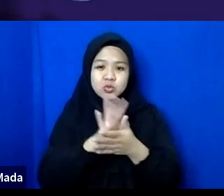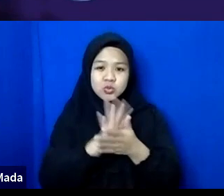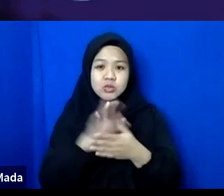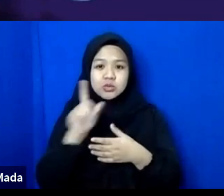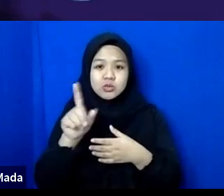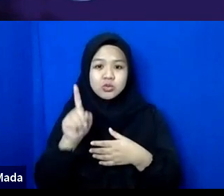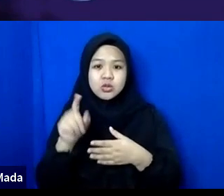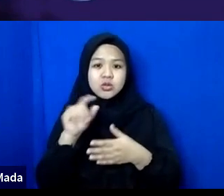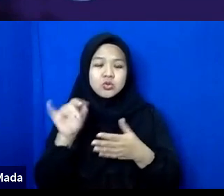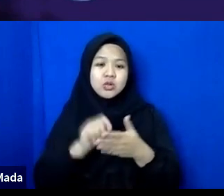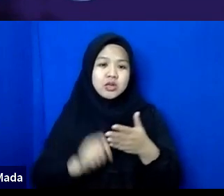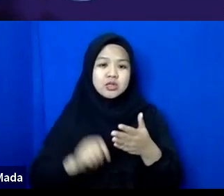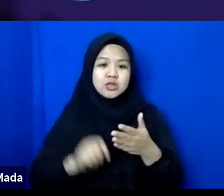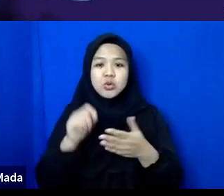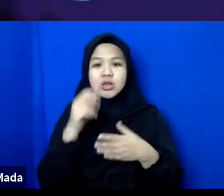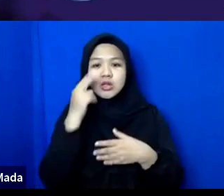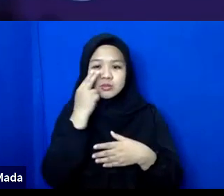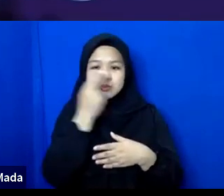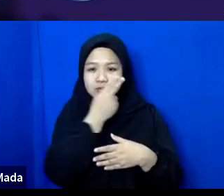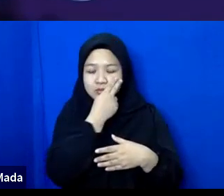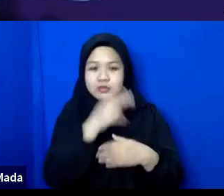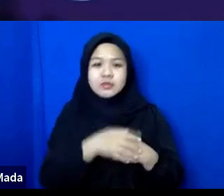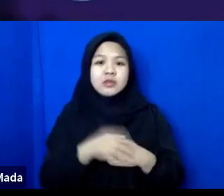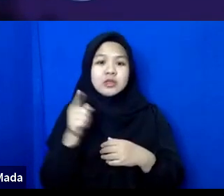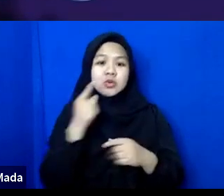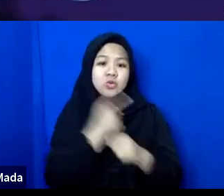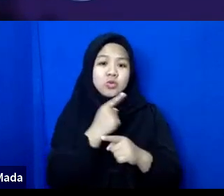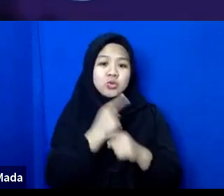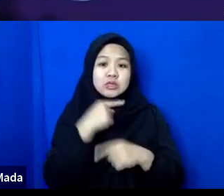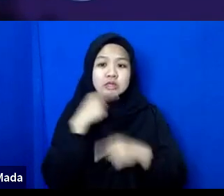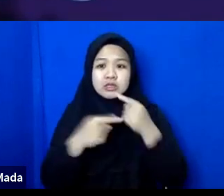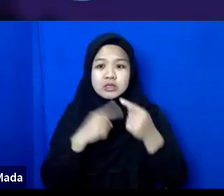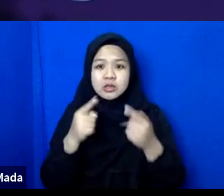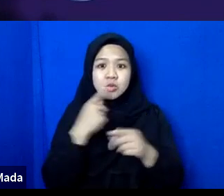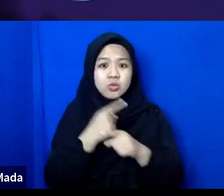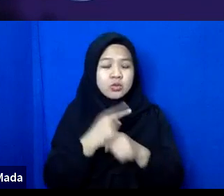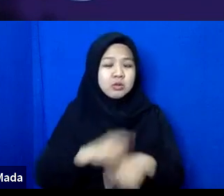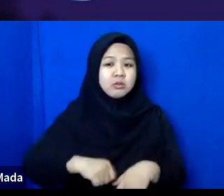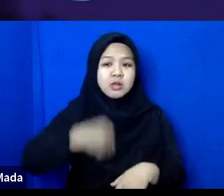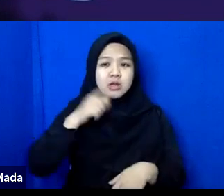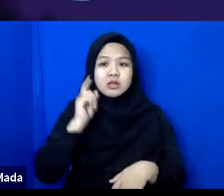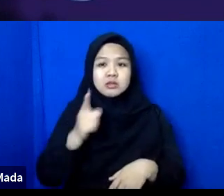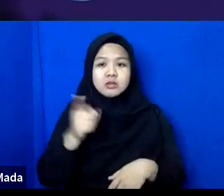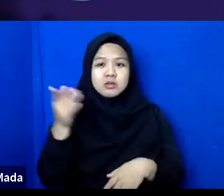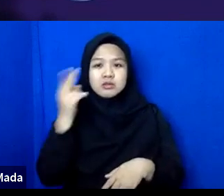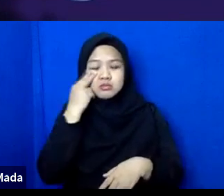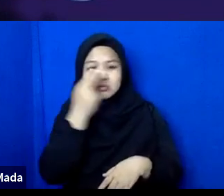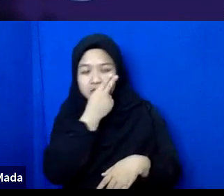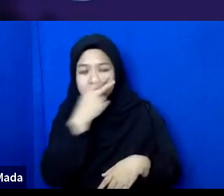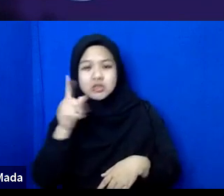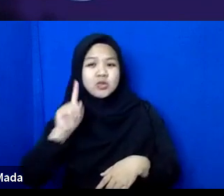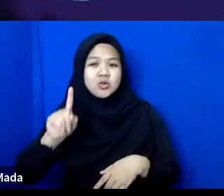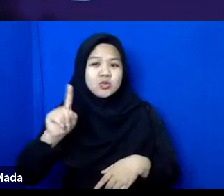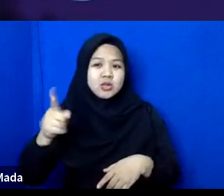jurnalis sekolah yang buta itu dan gurunya to cerita ke saya betapa bangga gurunya karena Sis Blend dan Sisi only